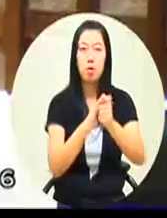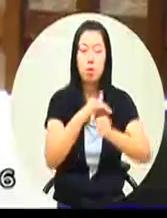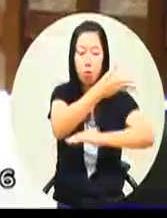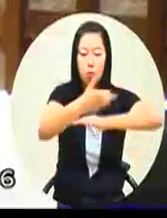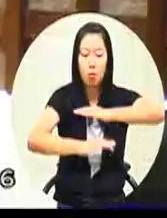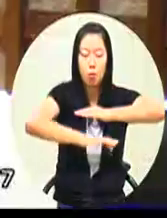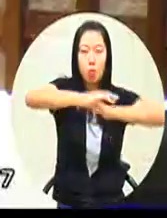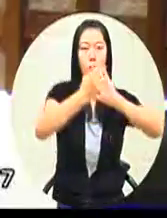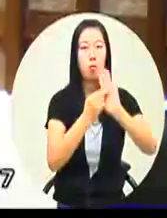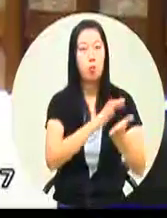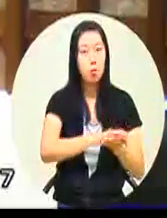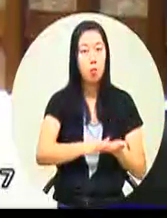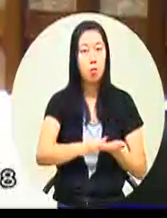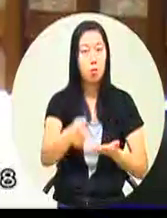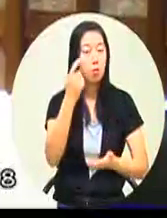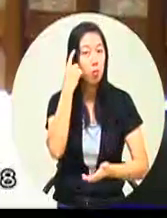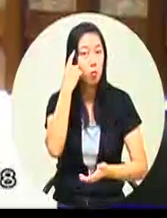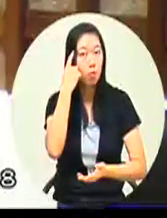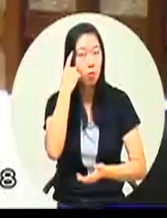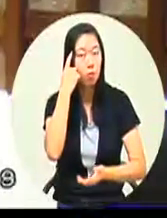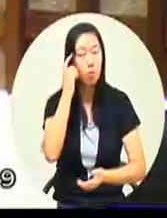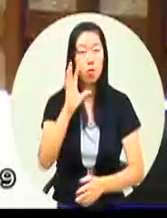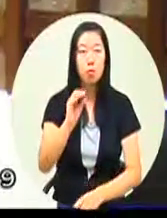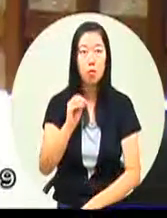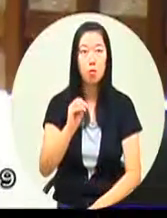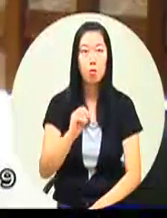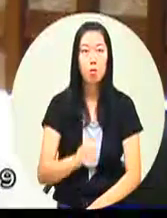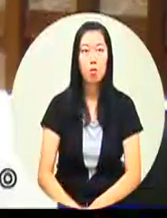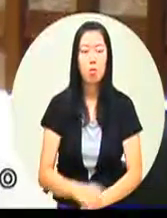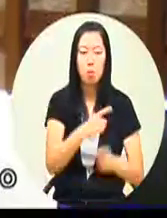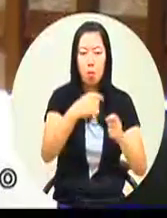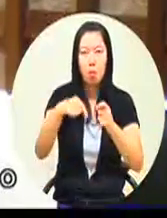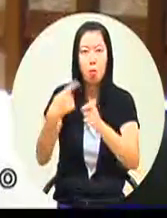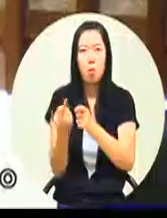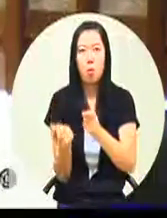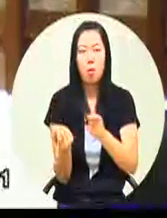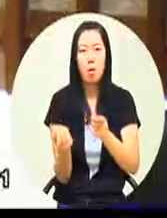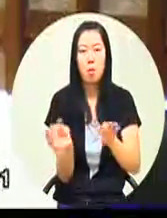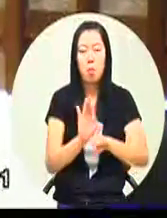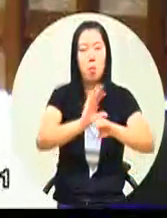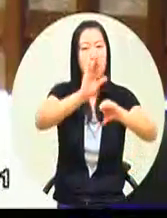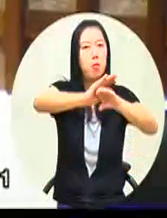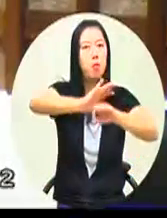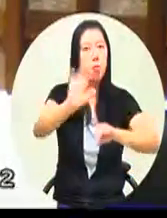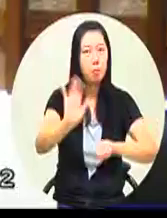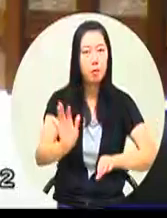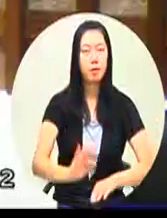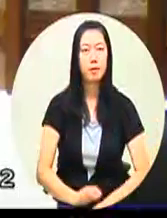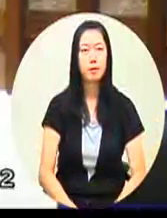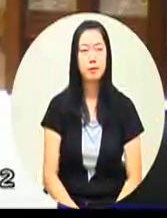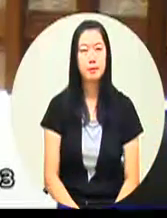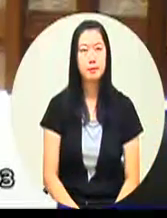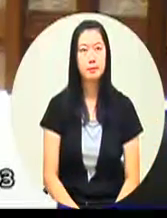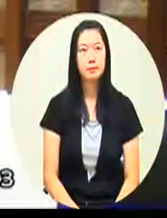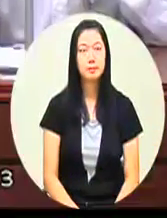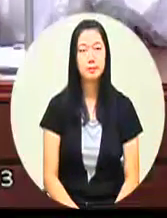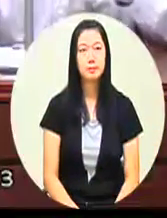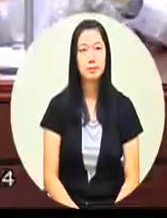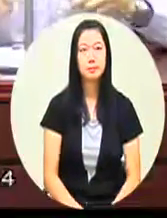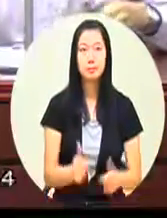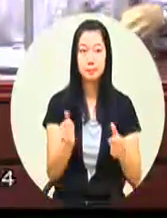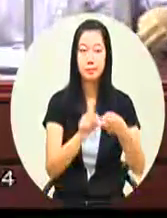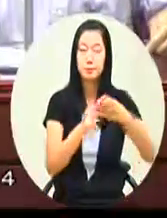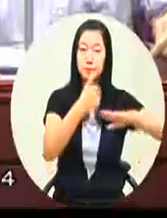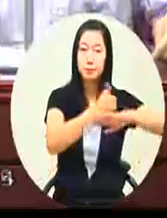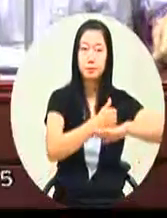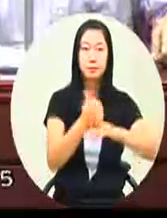你的看法，你感觉讲要安怎来解决？莫讲一年，佮比一年佮较严重。我请局长你回答 者。请局长好。 感谢主席，感